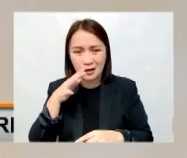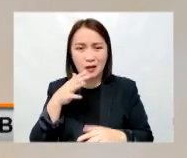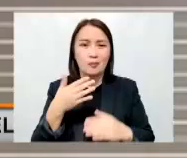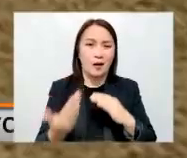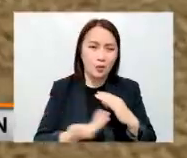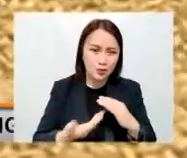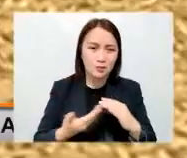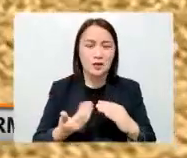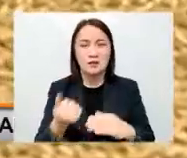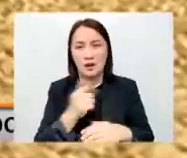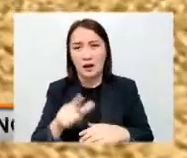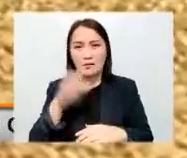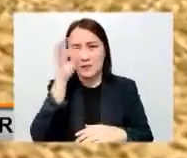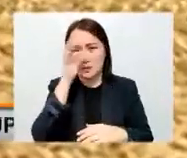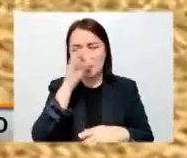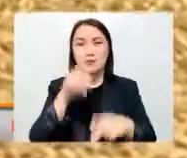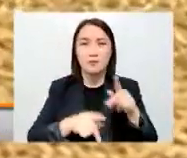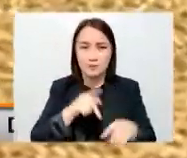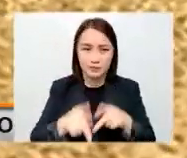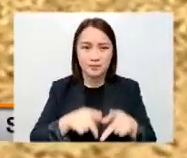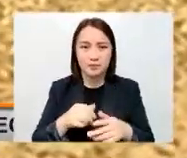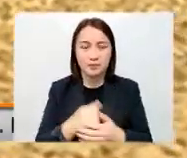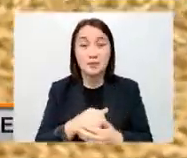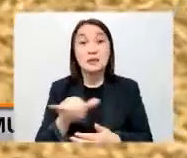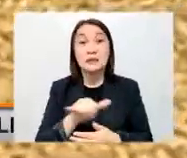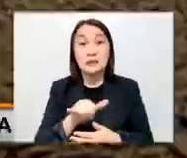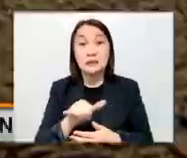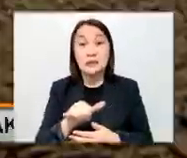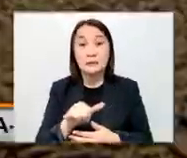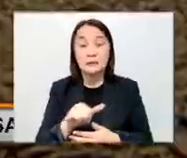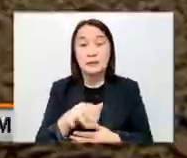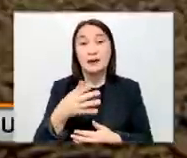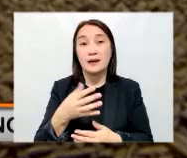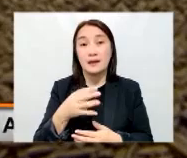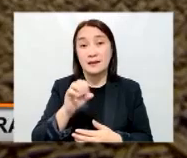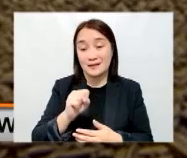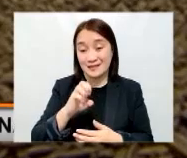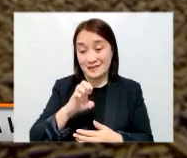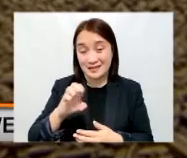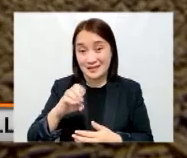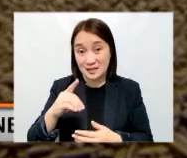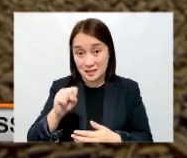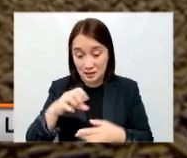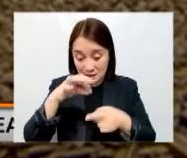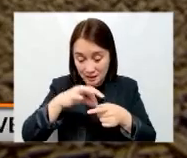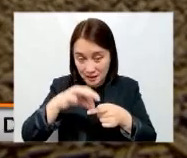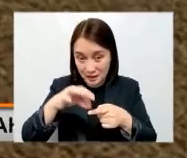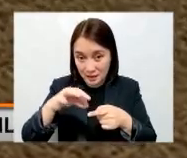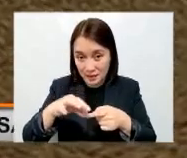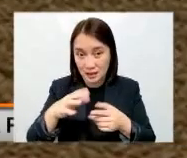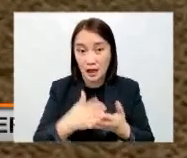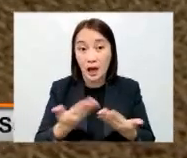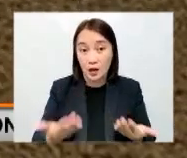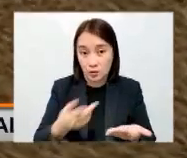mamamayan. Pati nga raw ang palay, paubos na ang stock. Kaya mataas na ang presyo nito na aabot sa halos 27 pesos